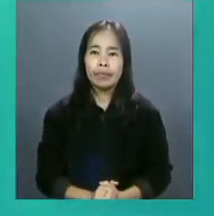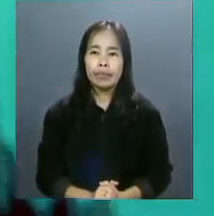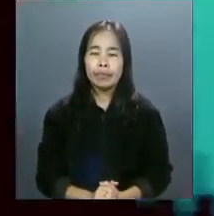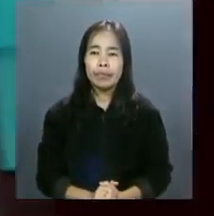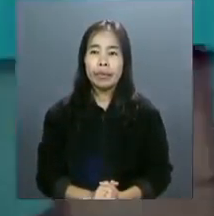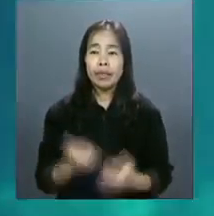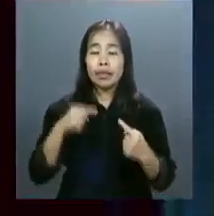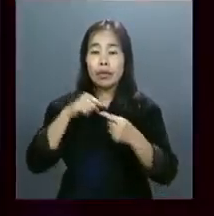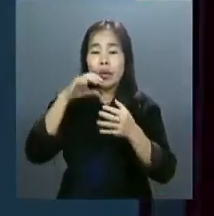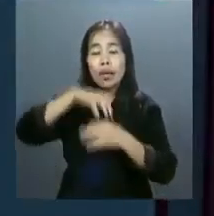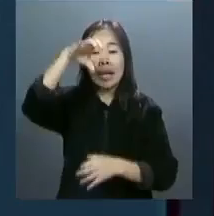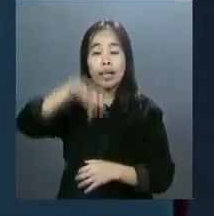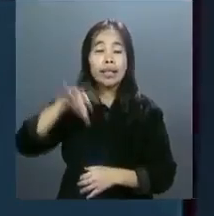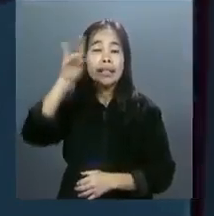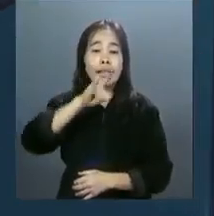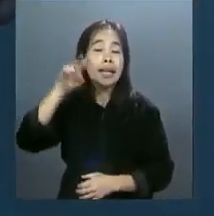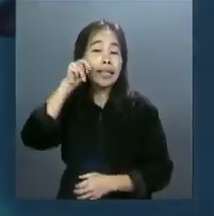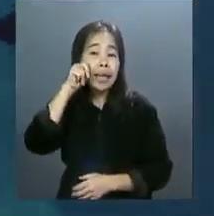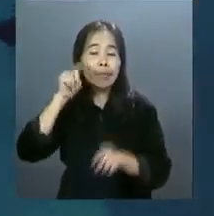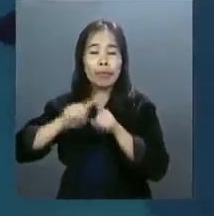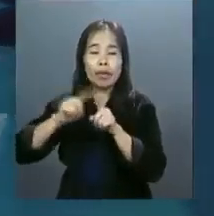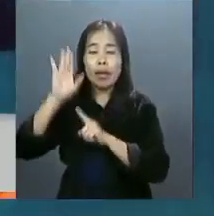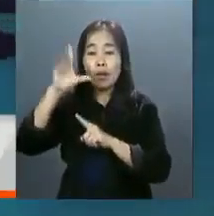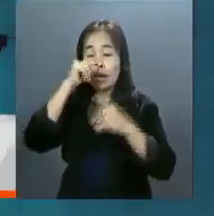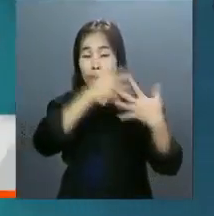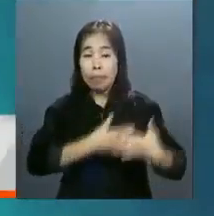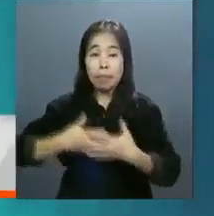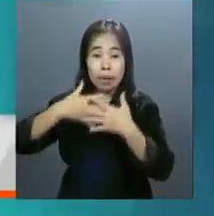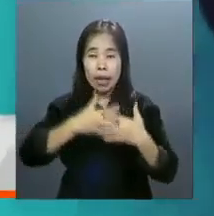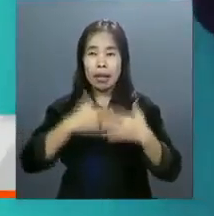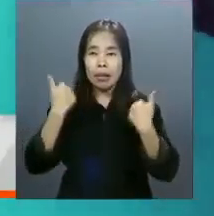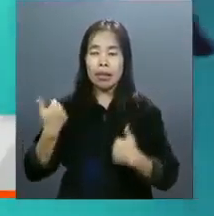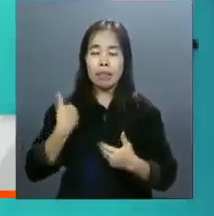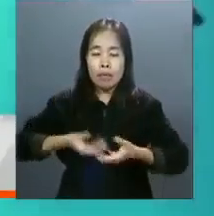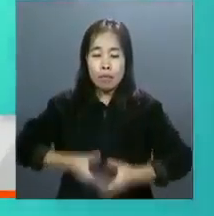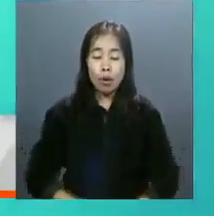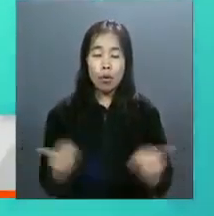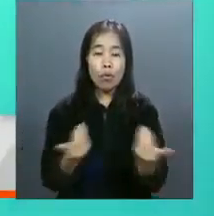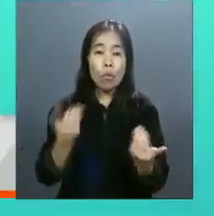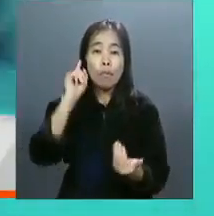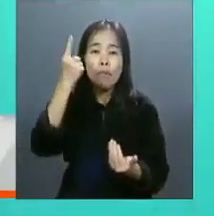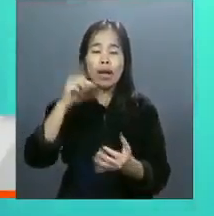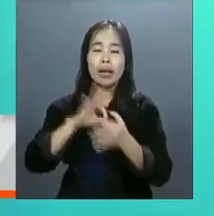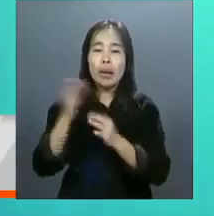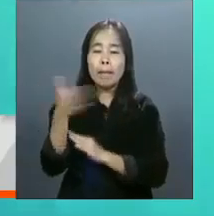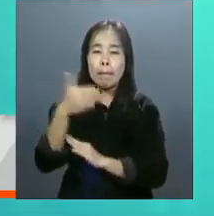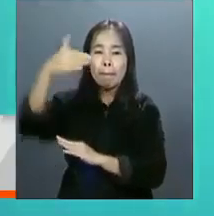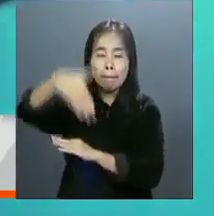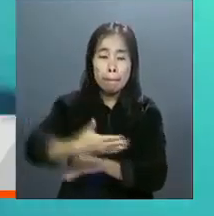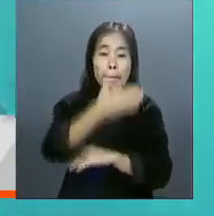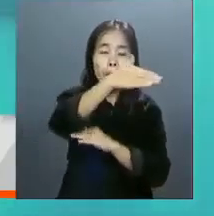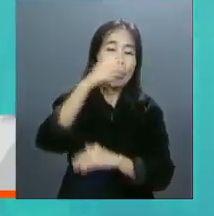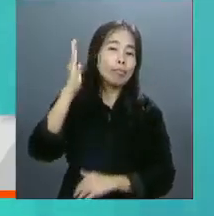พิพิธภัณฑ์สัตว์น้ำในนครชิคาโกของสหรัฐอเมริกาเปิดตัวสมาชิกใหม่เป็นลูกโลมาเพศผู้วัย2สัปด